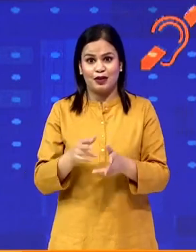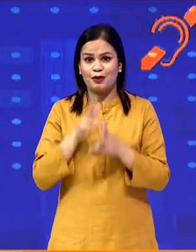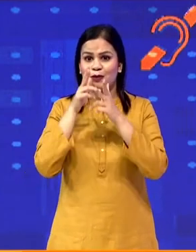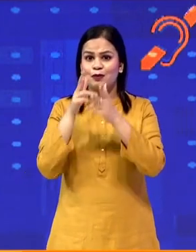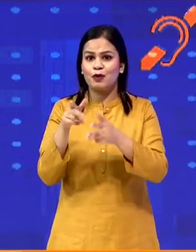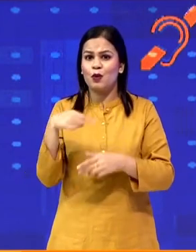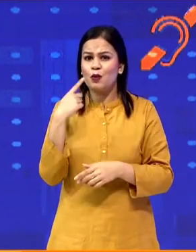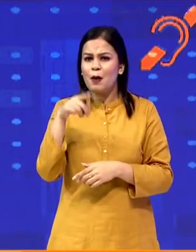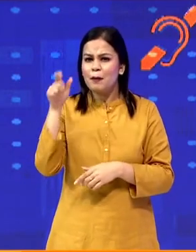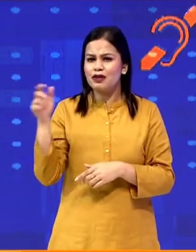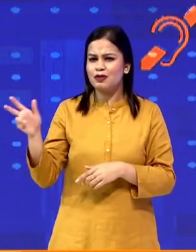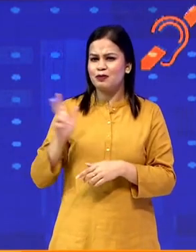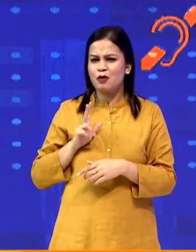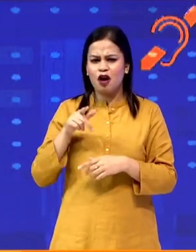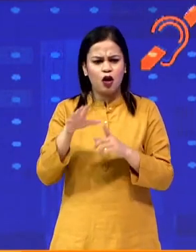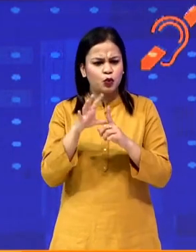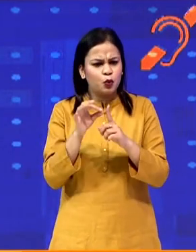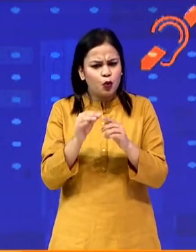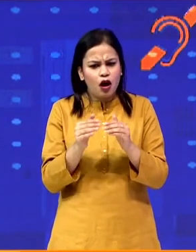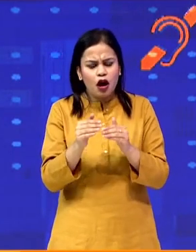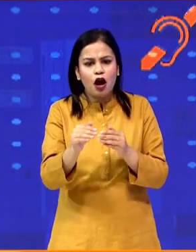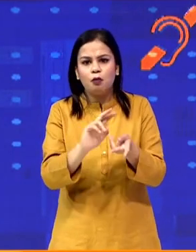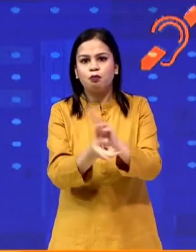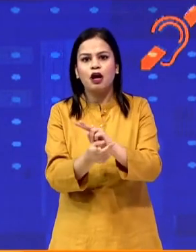से क्या हो गया